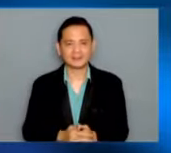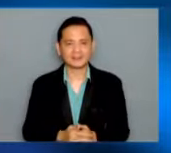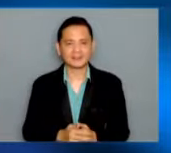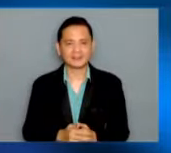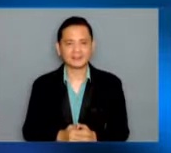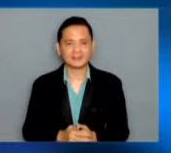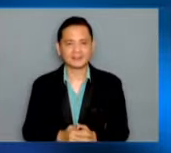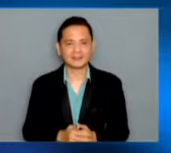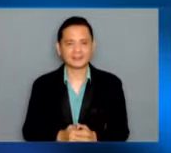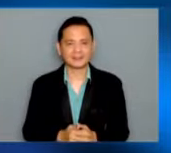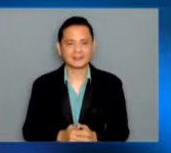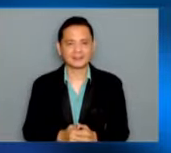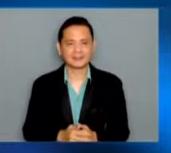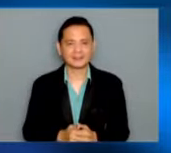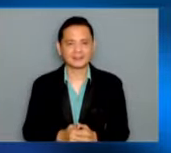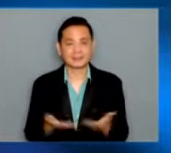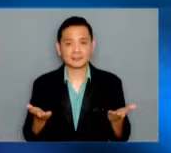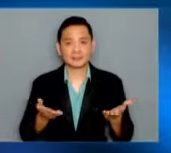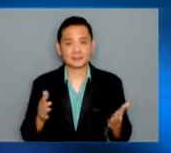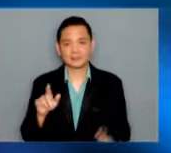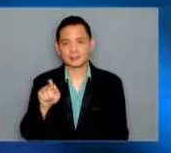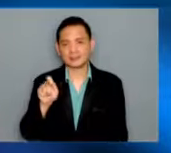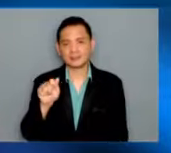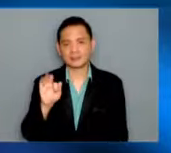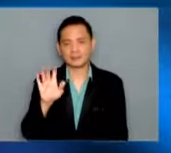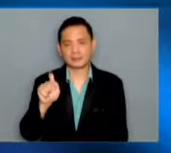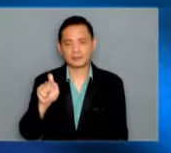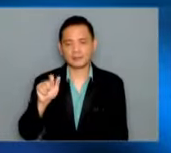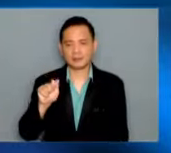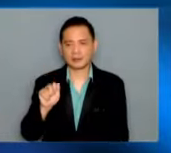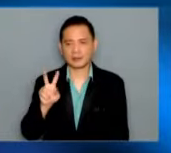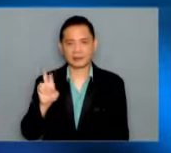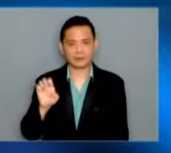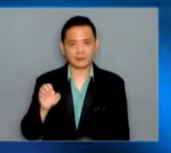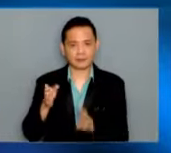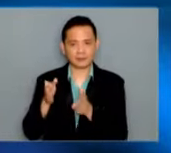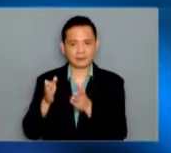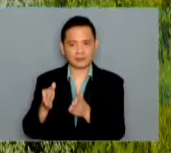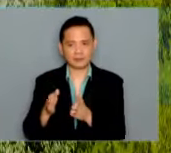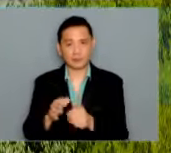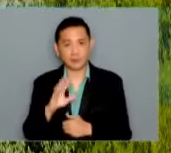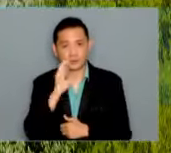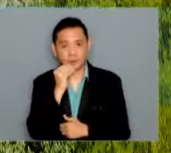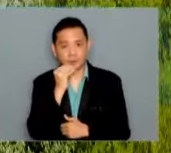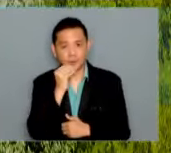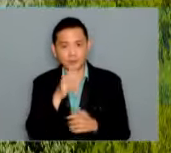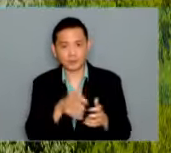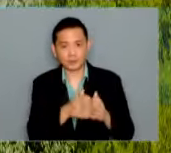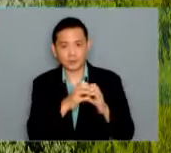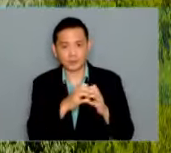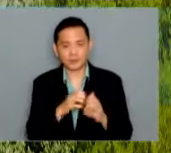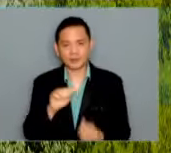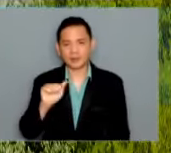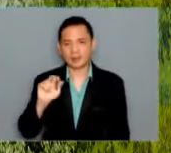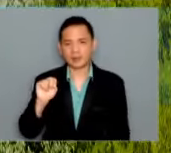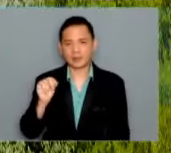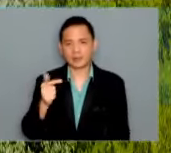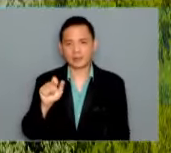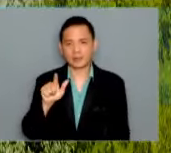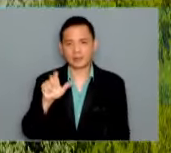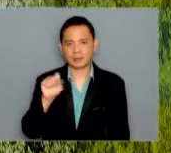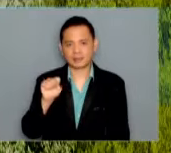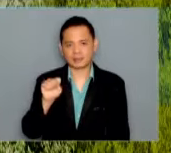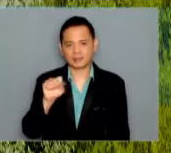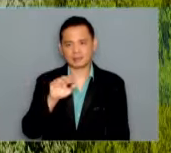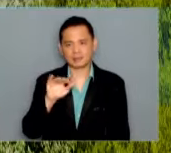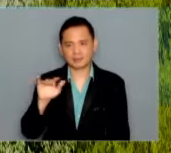lugar sa may Taft Avenue ito, di ba? So, it was founded by Dr. Pacello Angeles Belmonte. We call